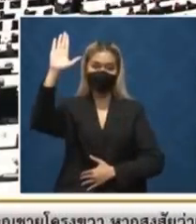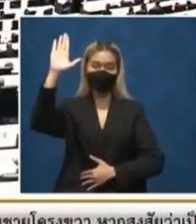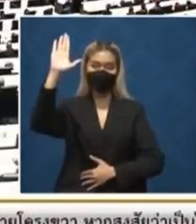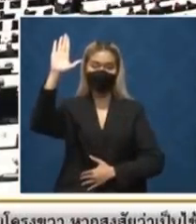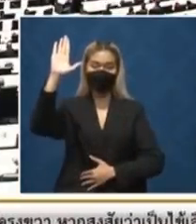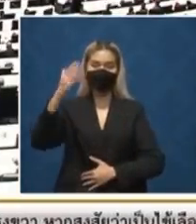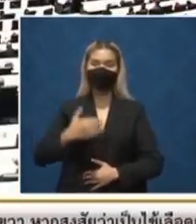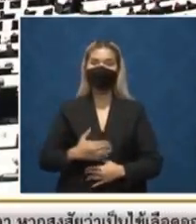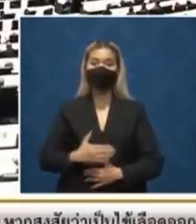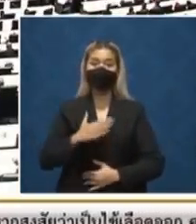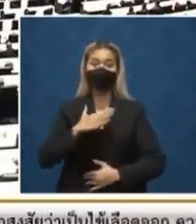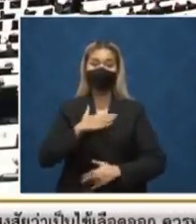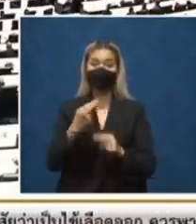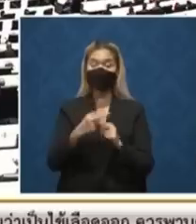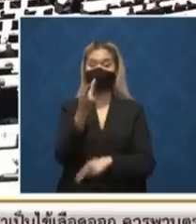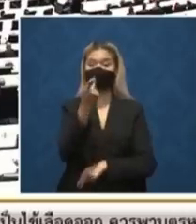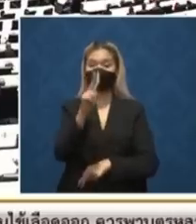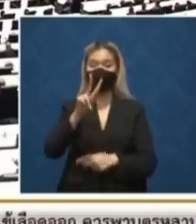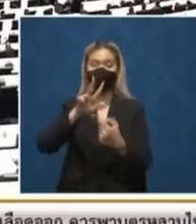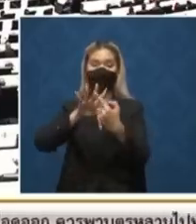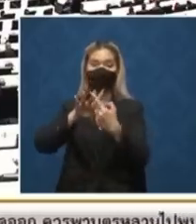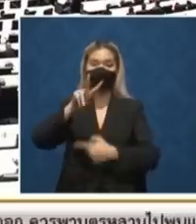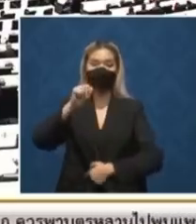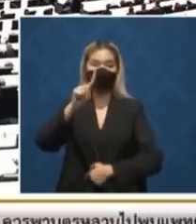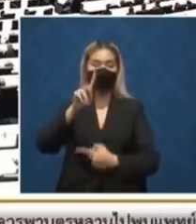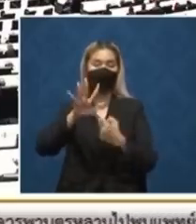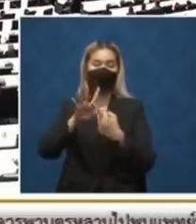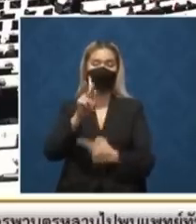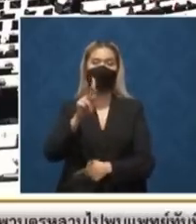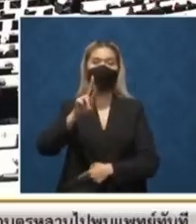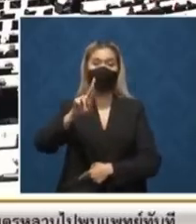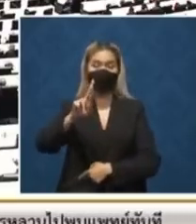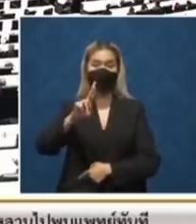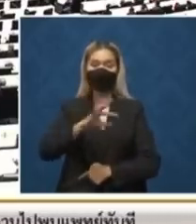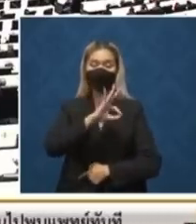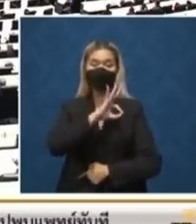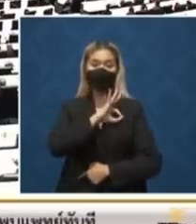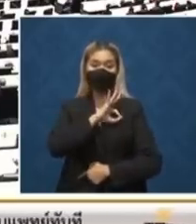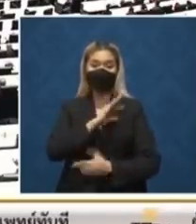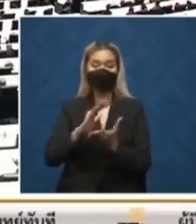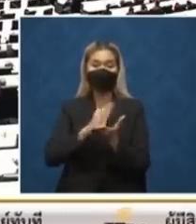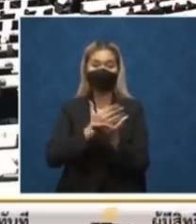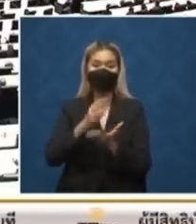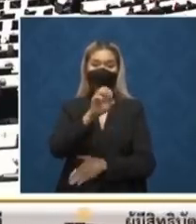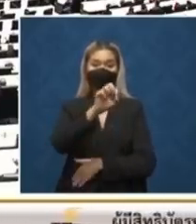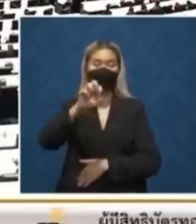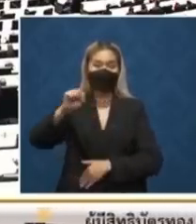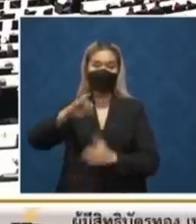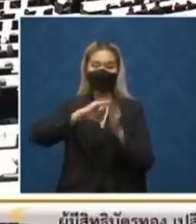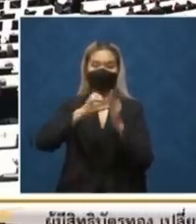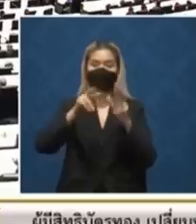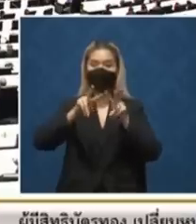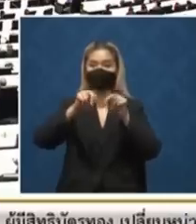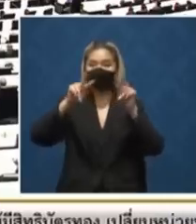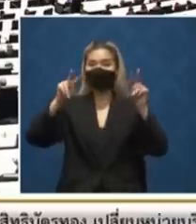ปในเรื่องราวหลายเรื่องที่กระเทือนความรู้สึกของประชาชนและขัดกับแนวทางของพรรครวมไทยสร้างชาติเพราะนั้นก็เลยมีมติ